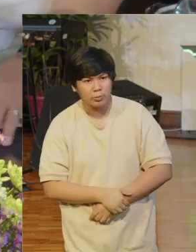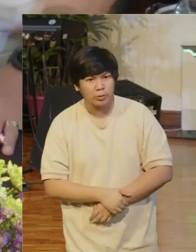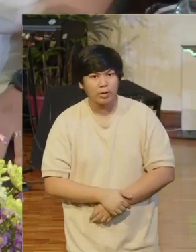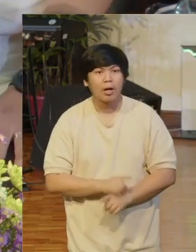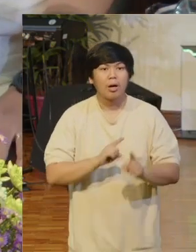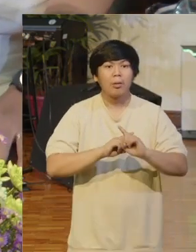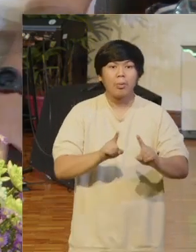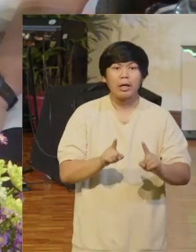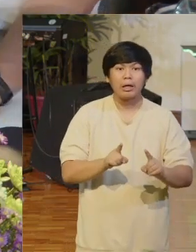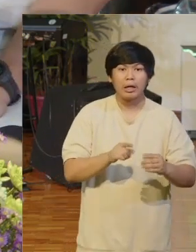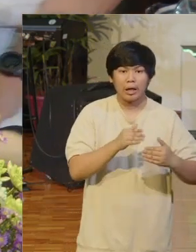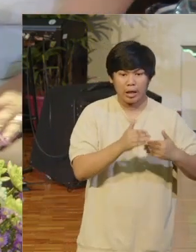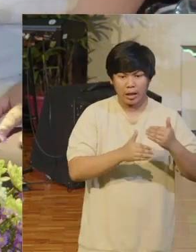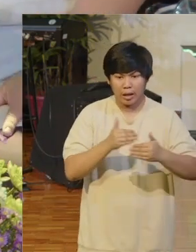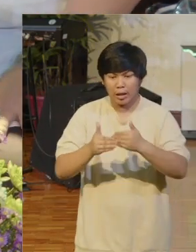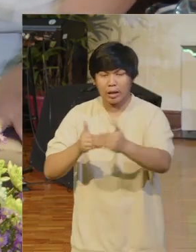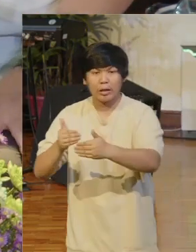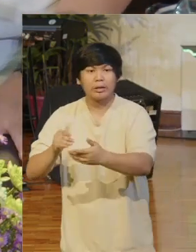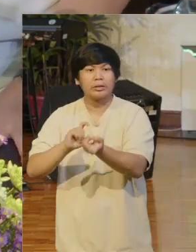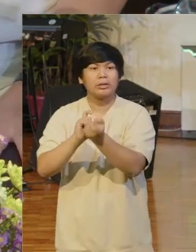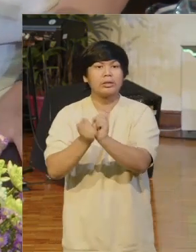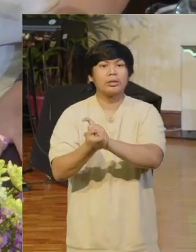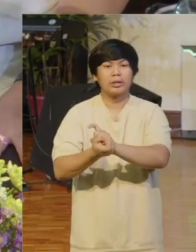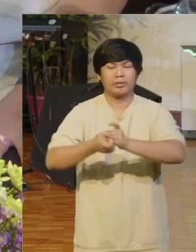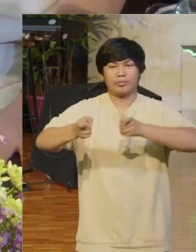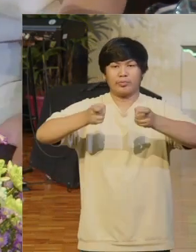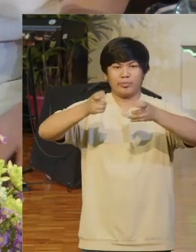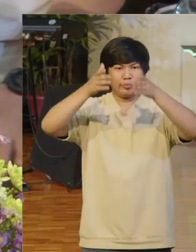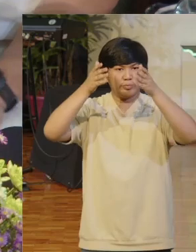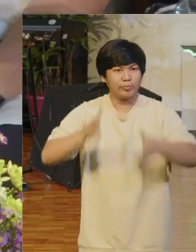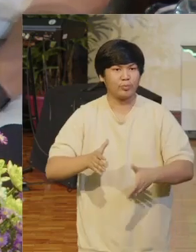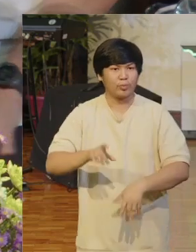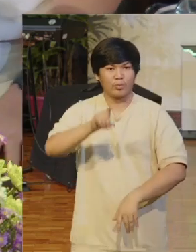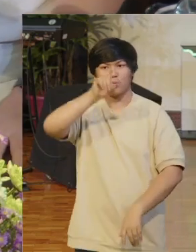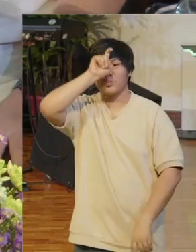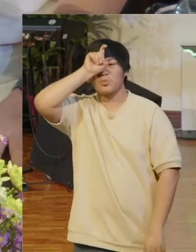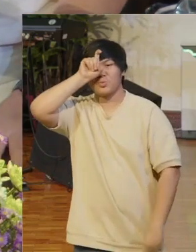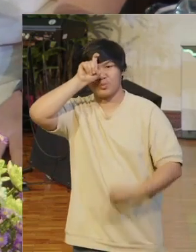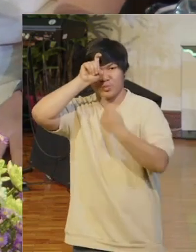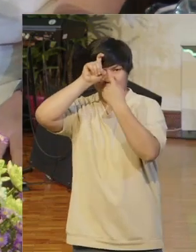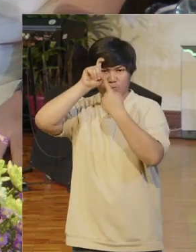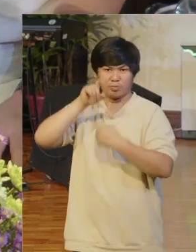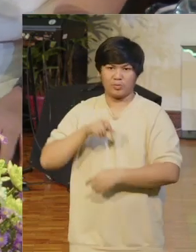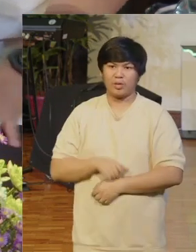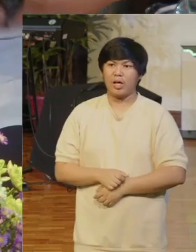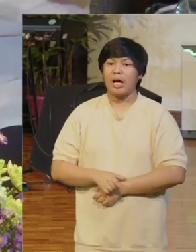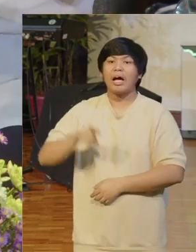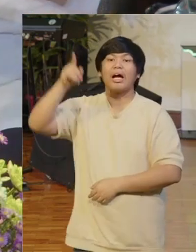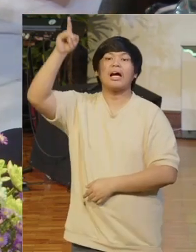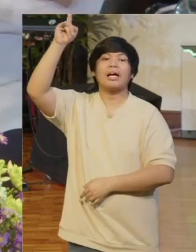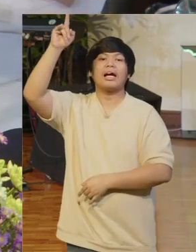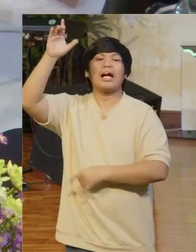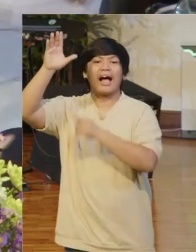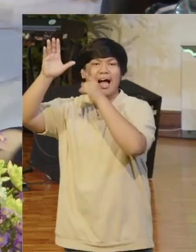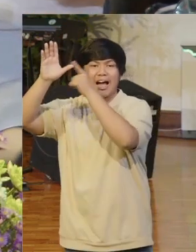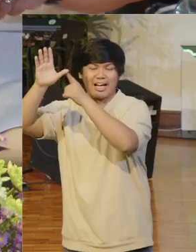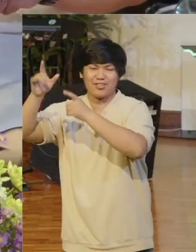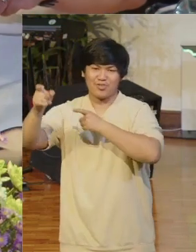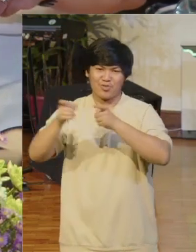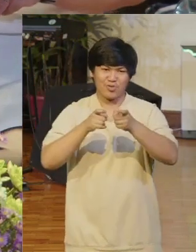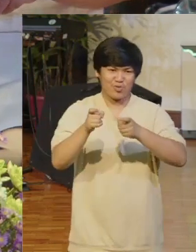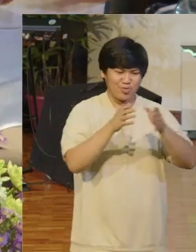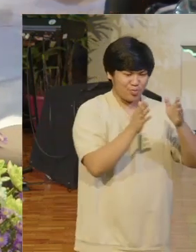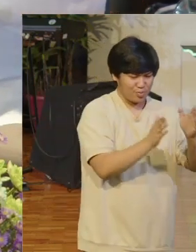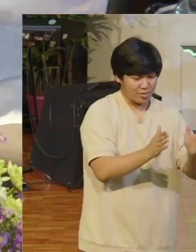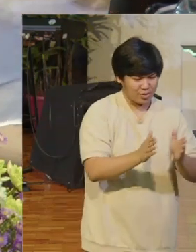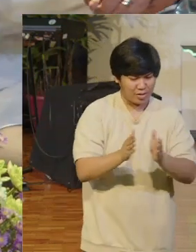ng Egypt. Saan kayo nakakita ng ganon? Kung hindi ba naman kamay ng Diyos yun? Na si Joseph, isang